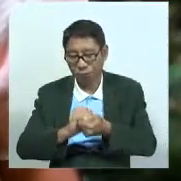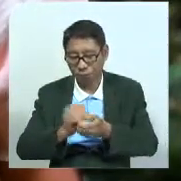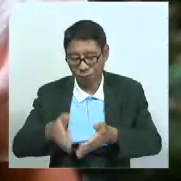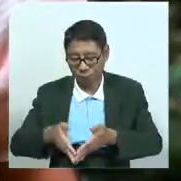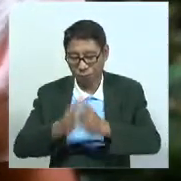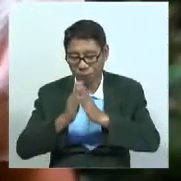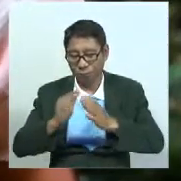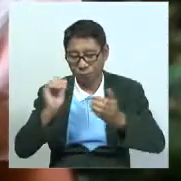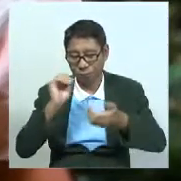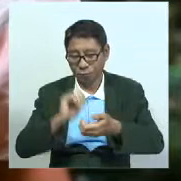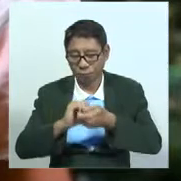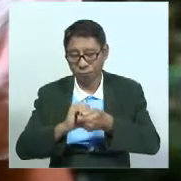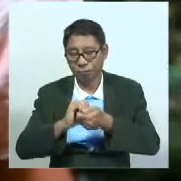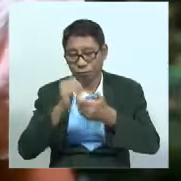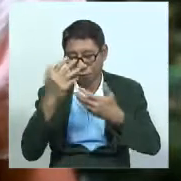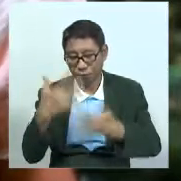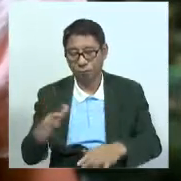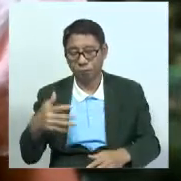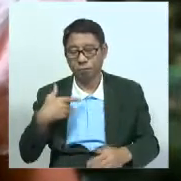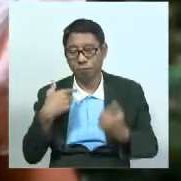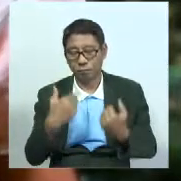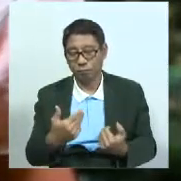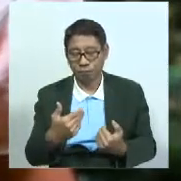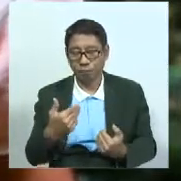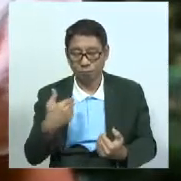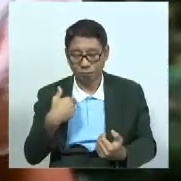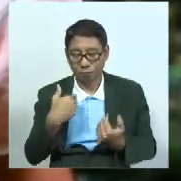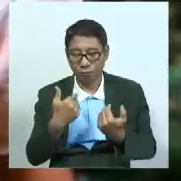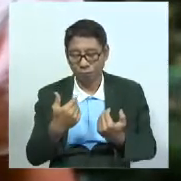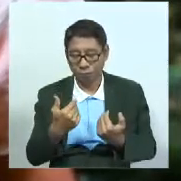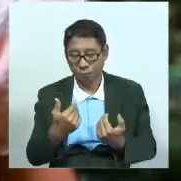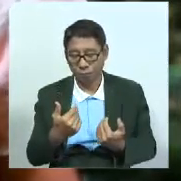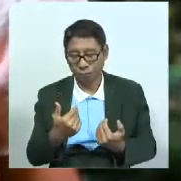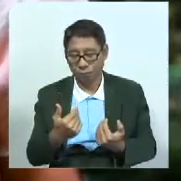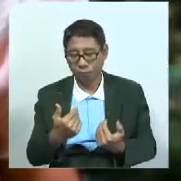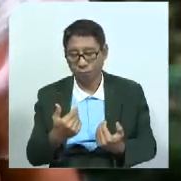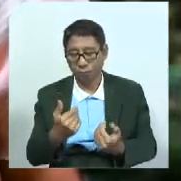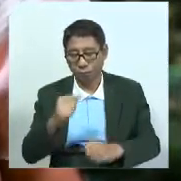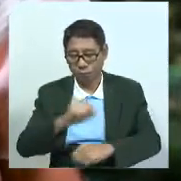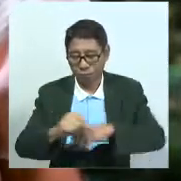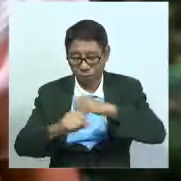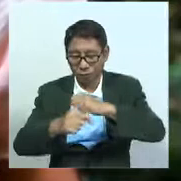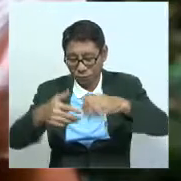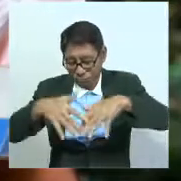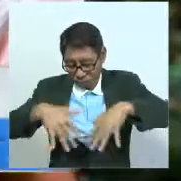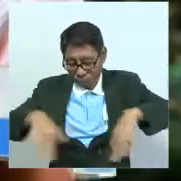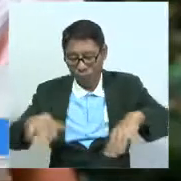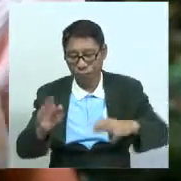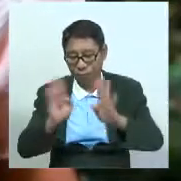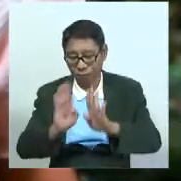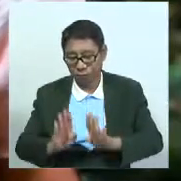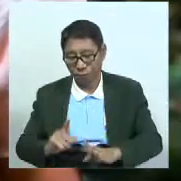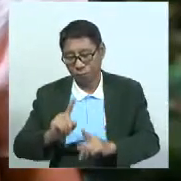ไฟเครื่องข่ายแล้วเป็นรูปเป็นร่างแล้วหลังจากนั้นมีการสร้างไฟหลากหลายรูปแบบ